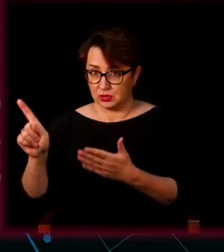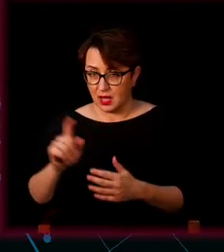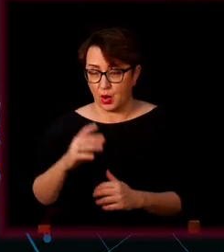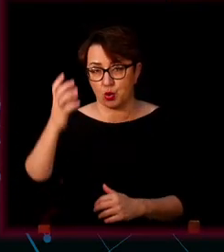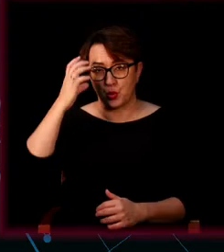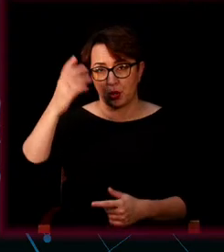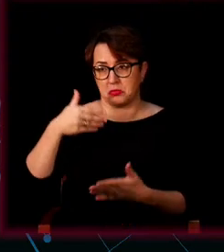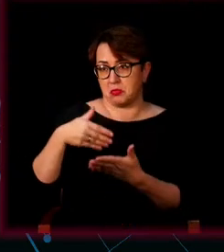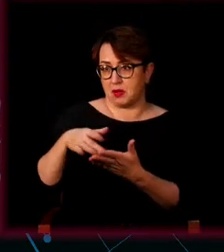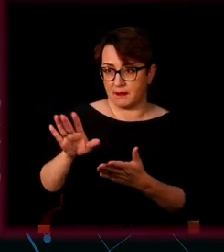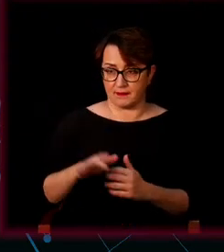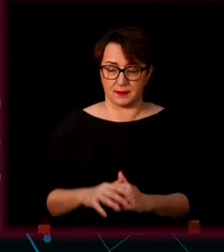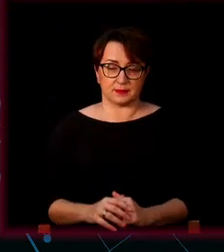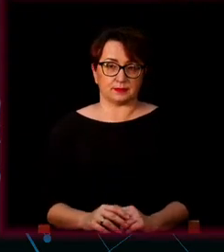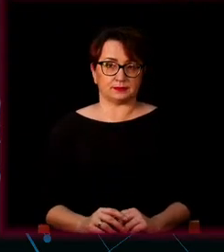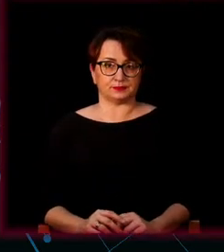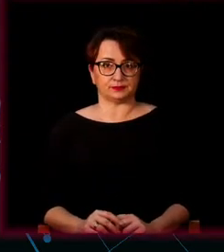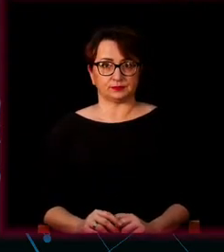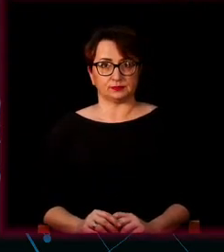króla przekonać.